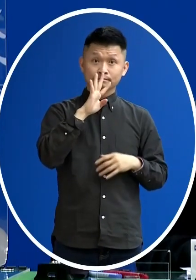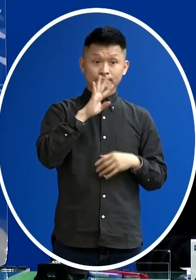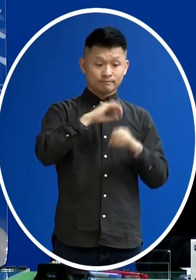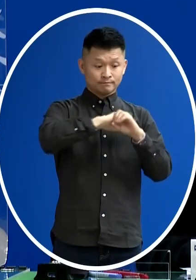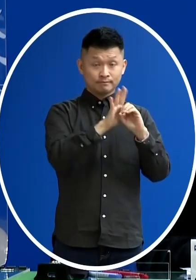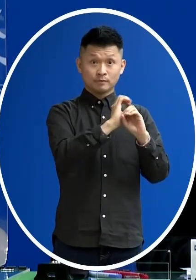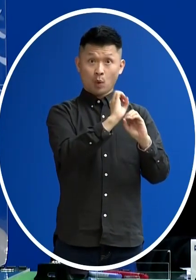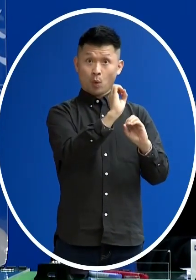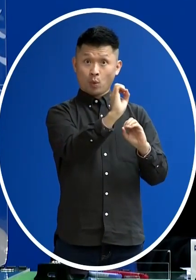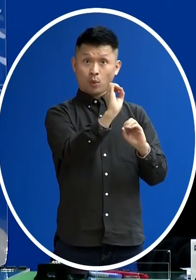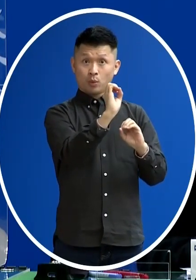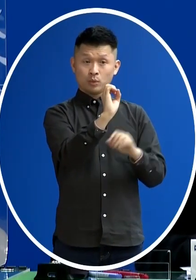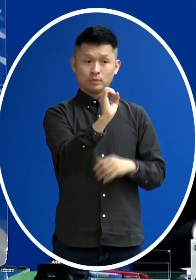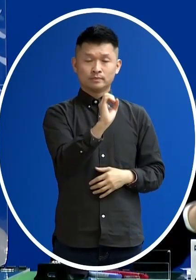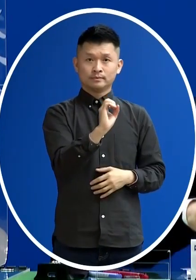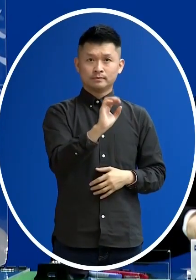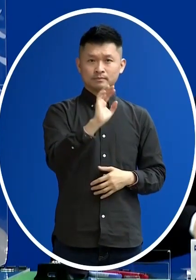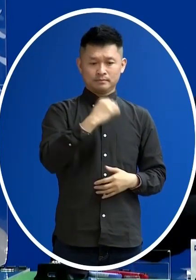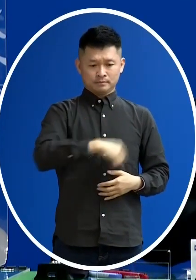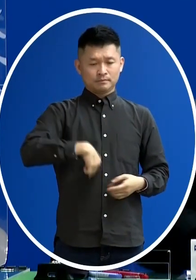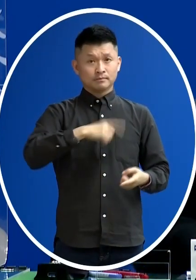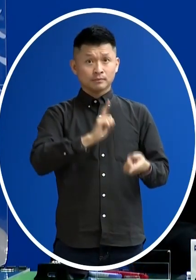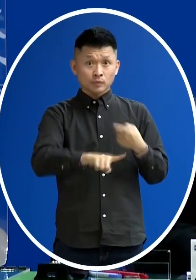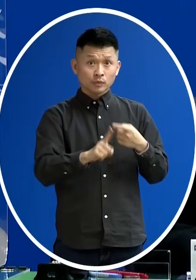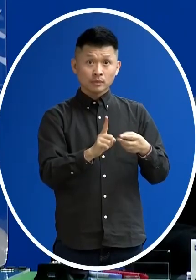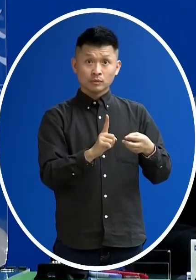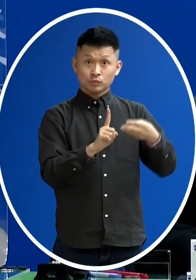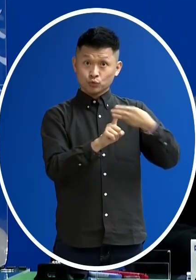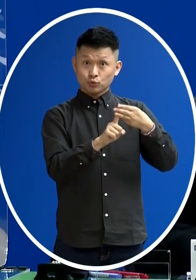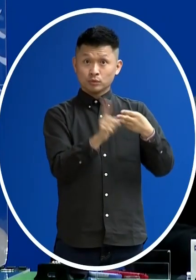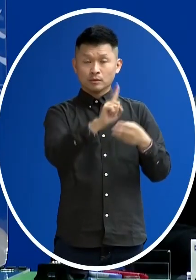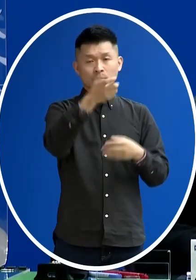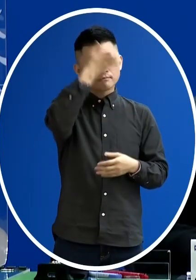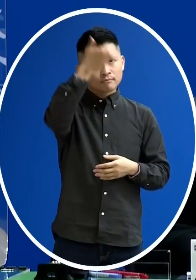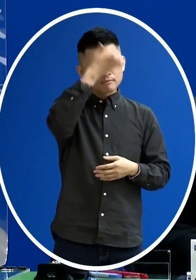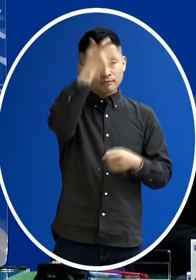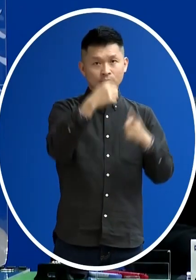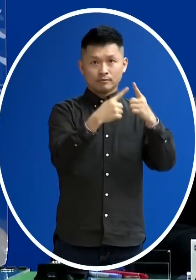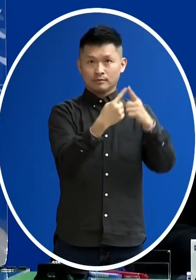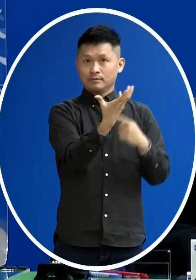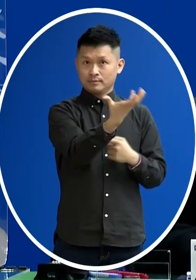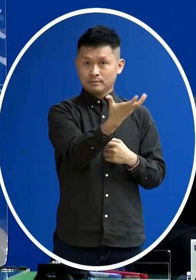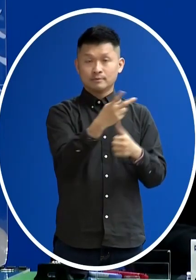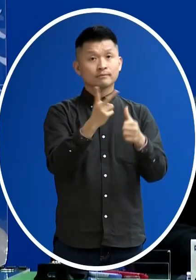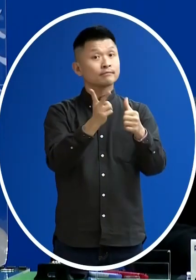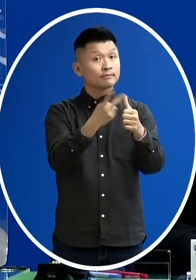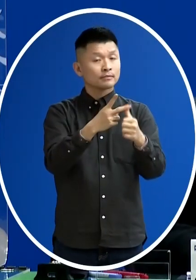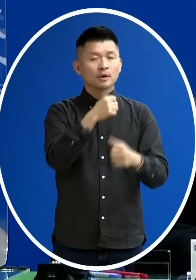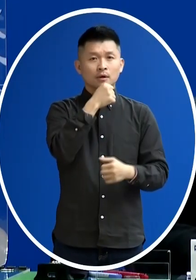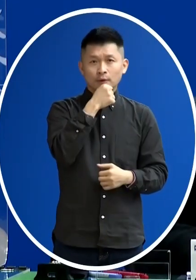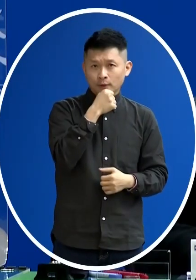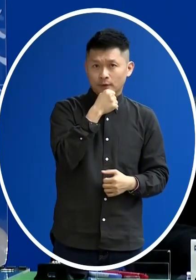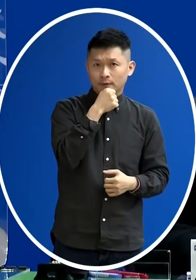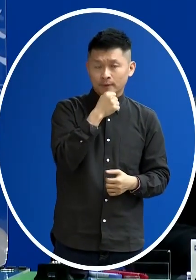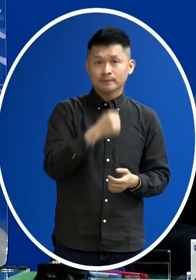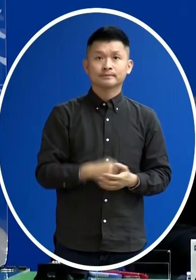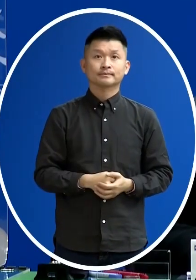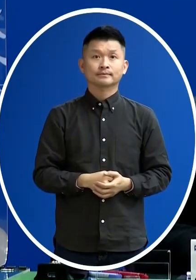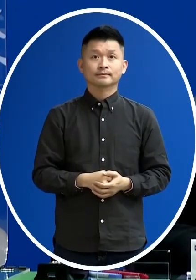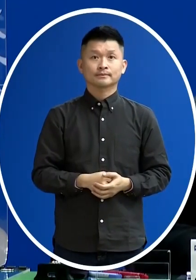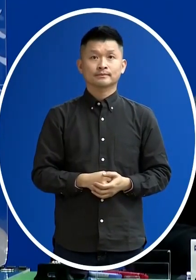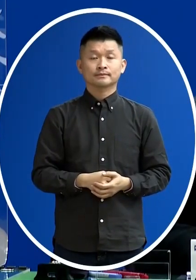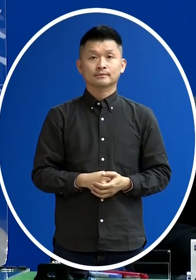主主要的这个症状表现呢是以发烧表现居多其次是咳嗽那当然也